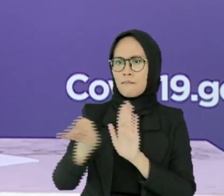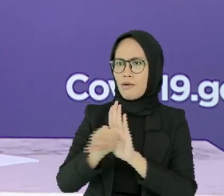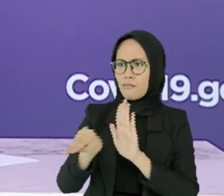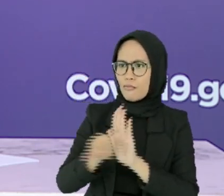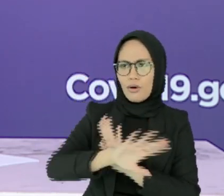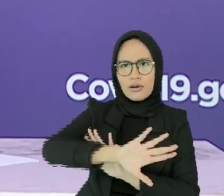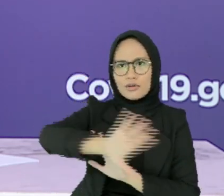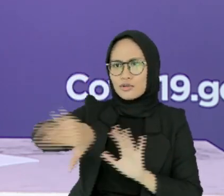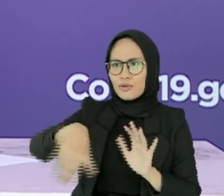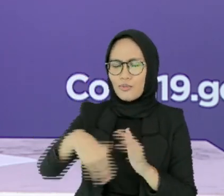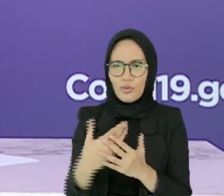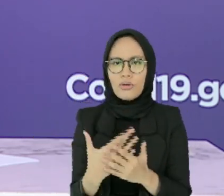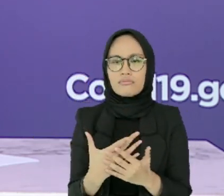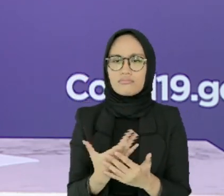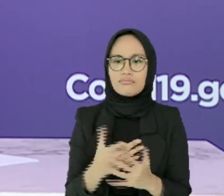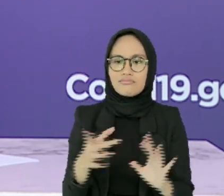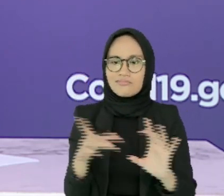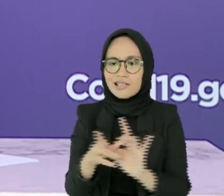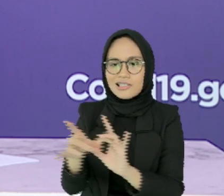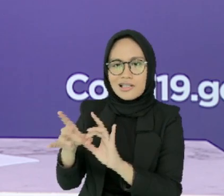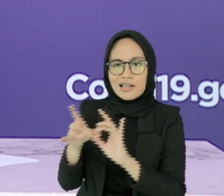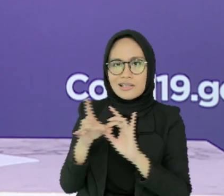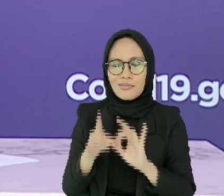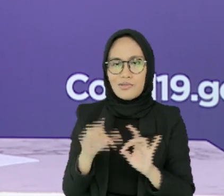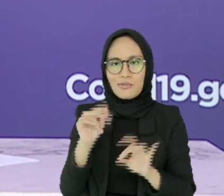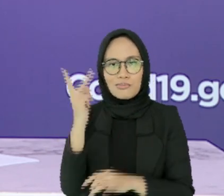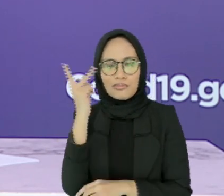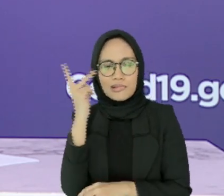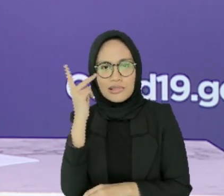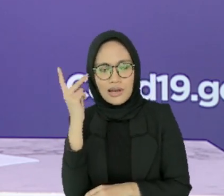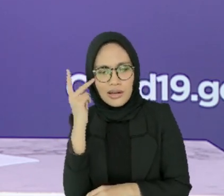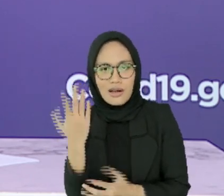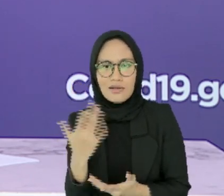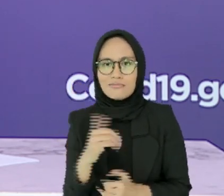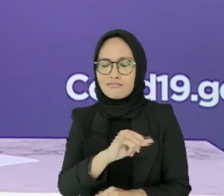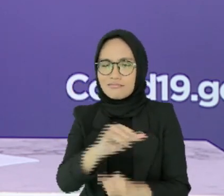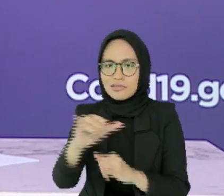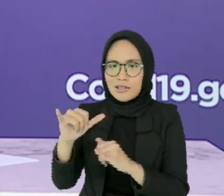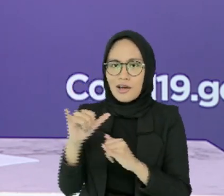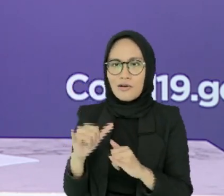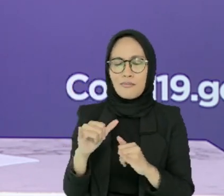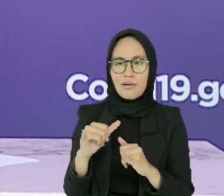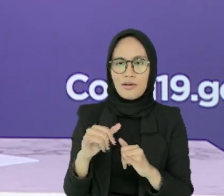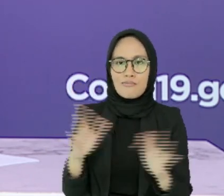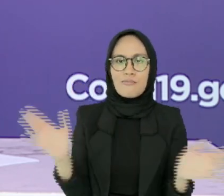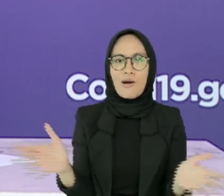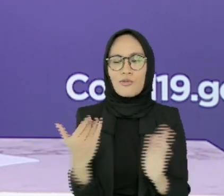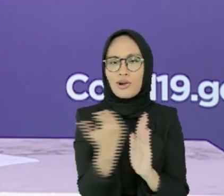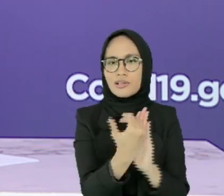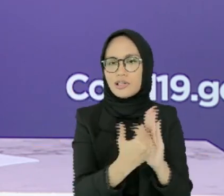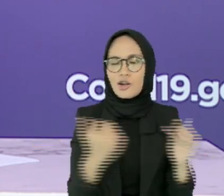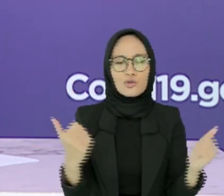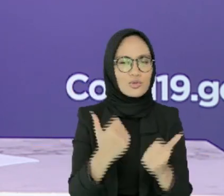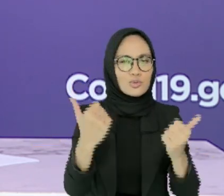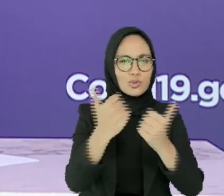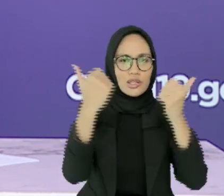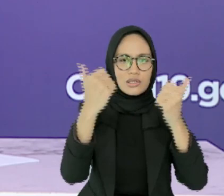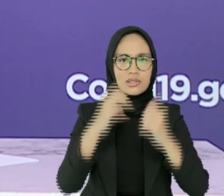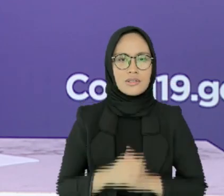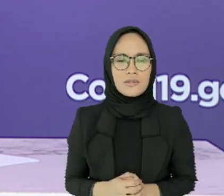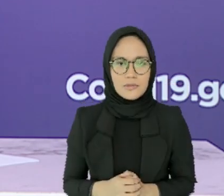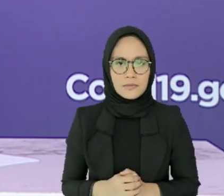menjalankan kegiatan dengan sportivitas dan kehati-hatian yang tinggi ini adalah bukti kesuksesan karena